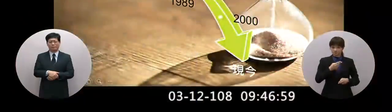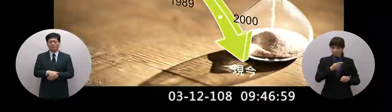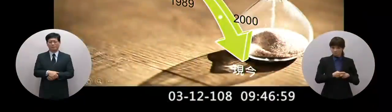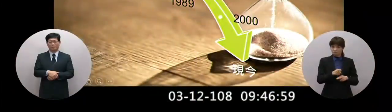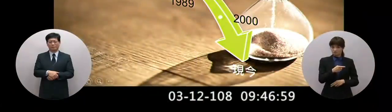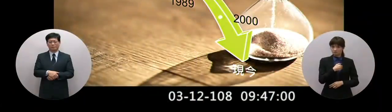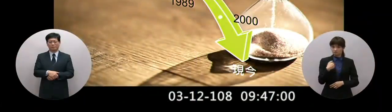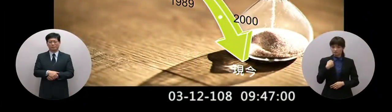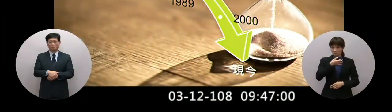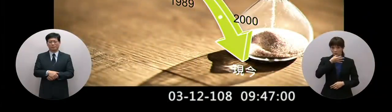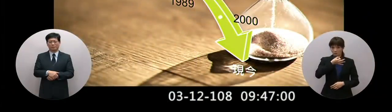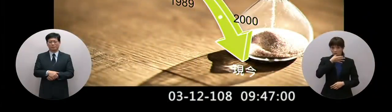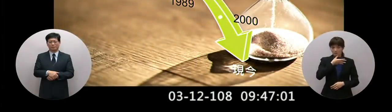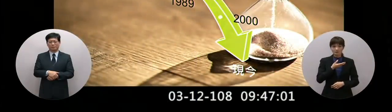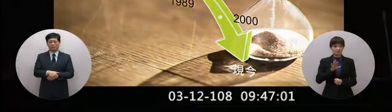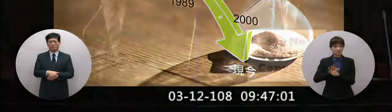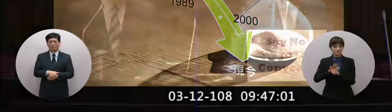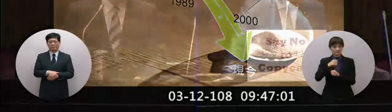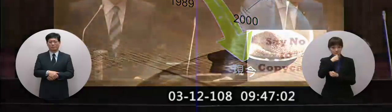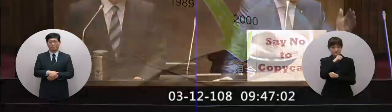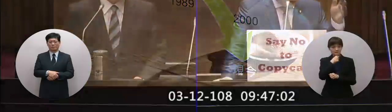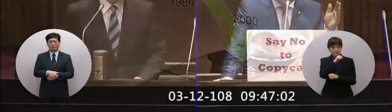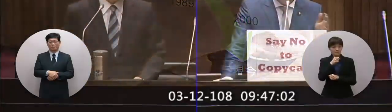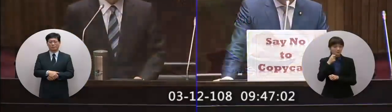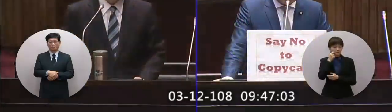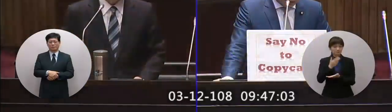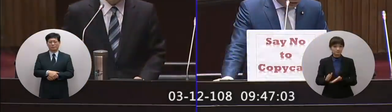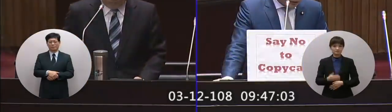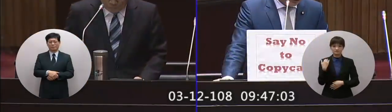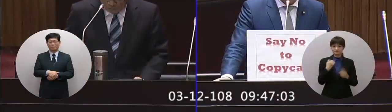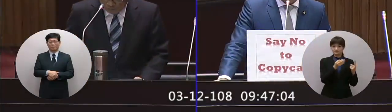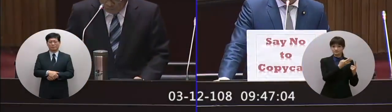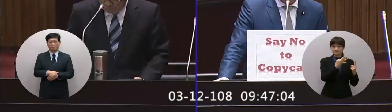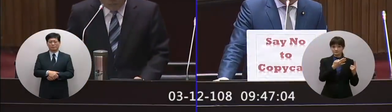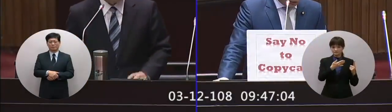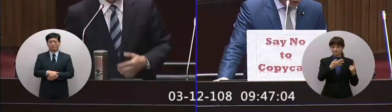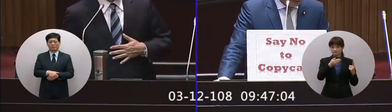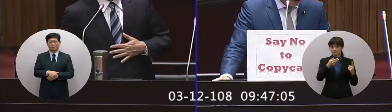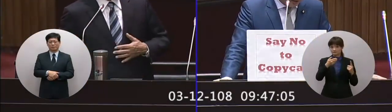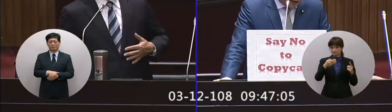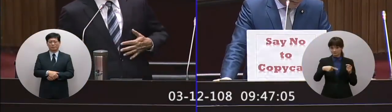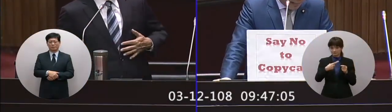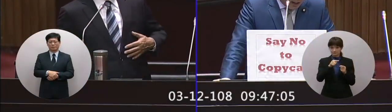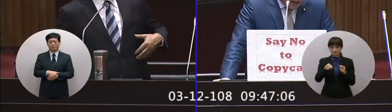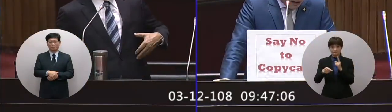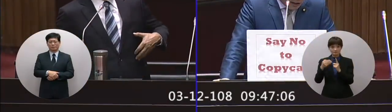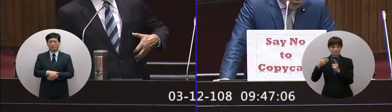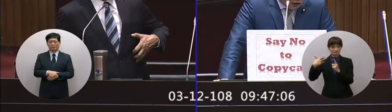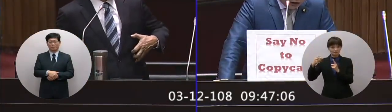力带领台湾走出这样的一个困境。1949年到1970年是求生存的台